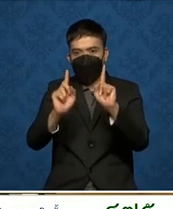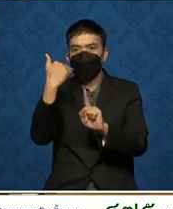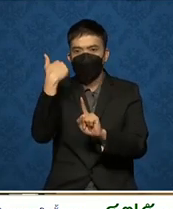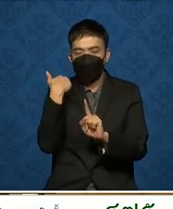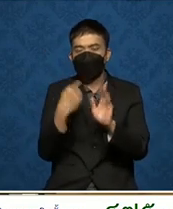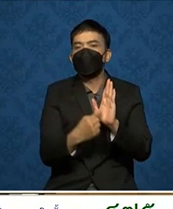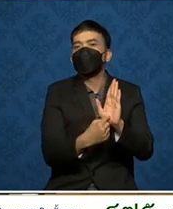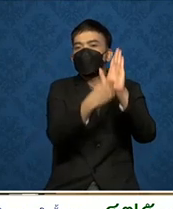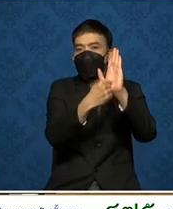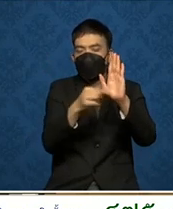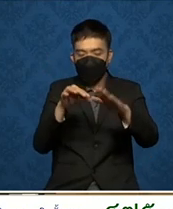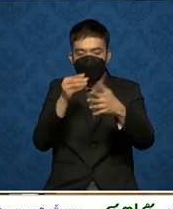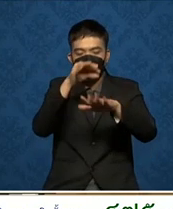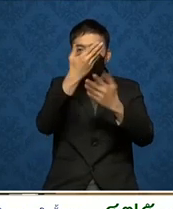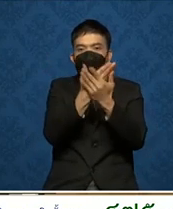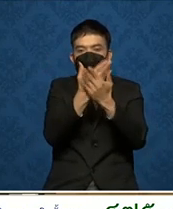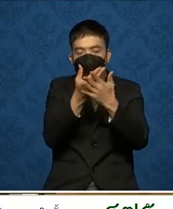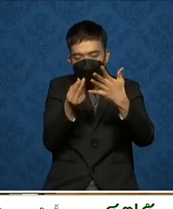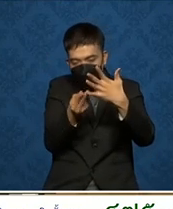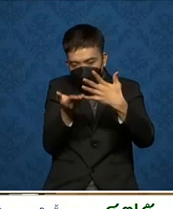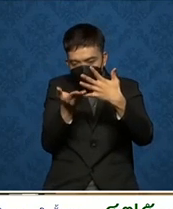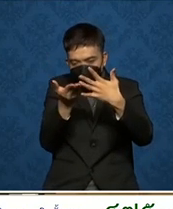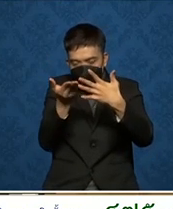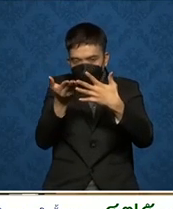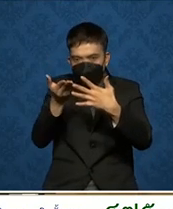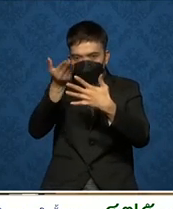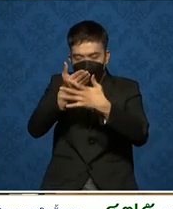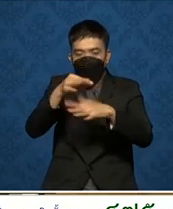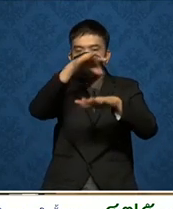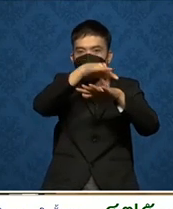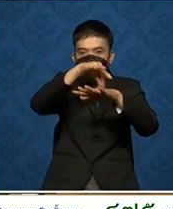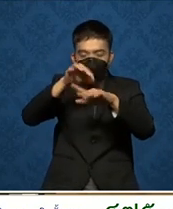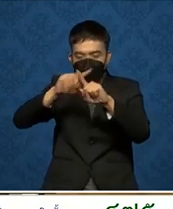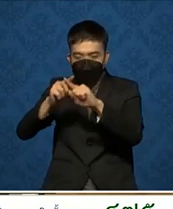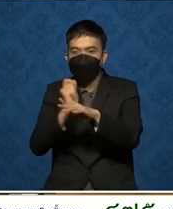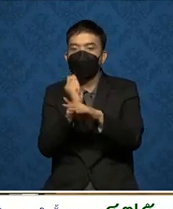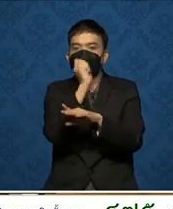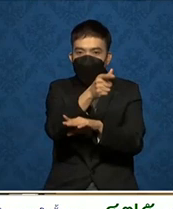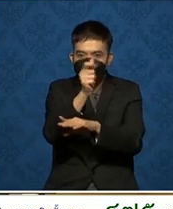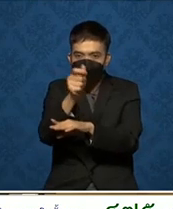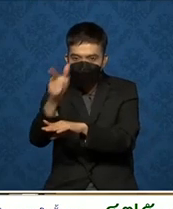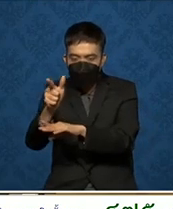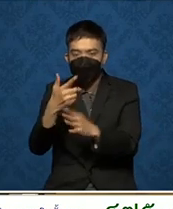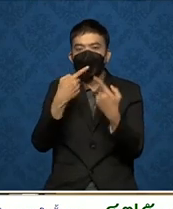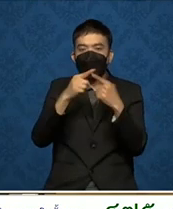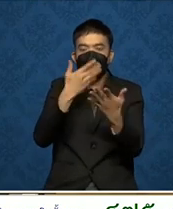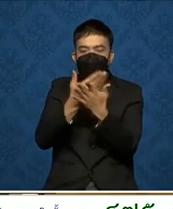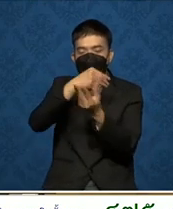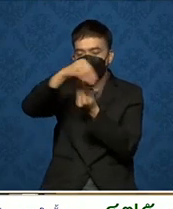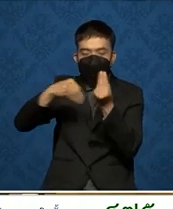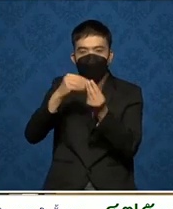างการเลื่อนขั้นเงินเดือนตอบแทนตำแหน่งต่างๆที่อาจจะไม่เพียงพอต่อการดำรงชีพในสถานการณ์ปัจ